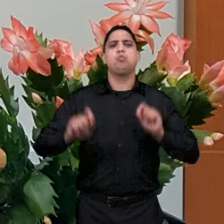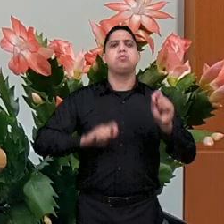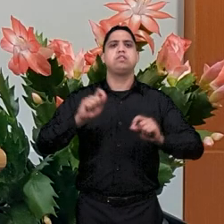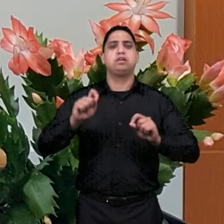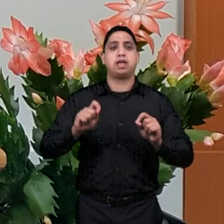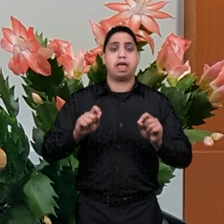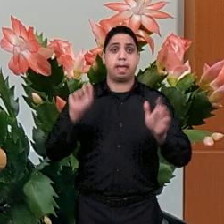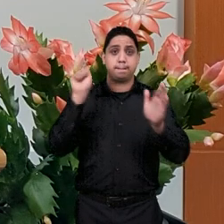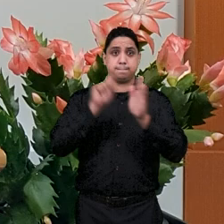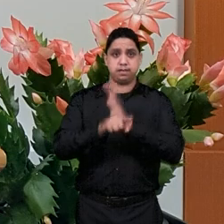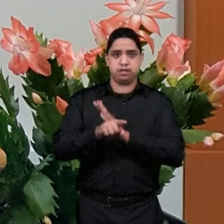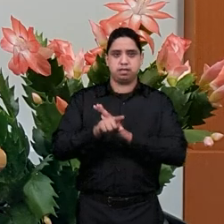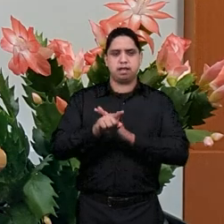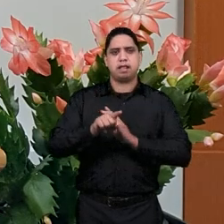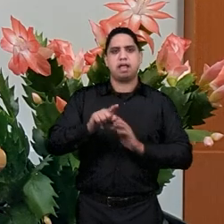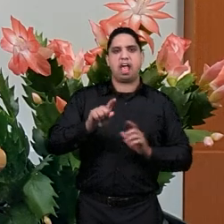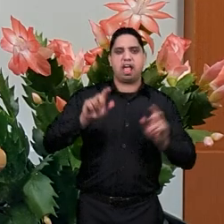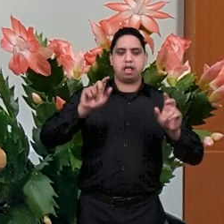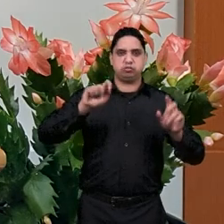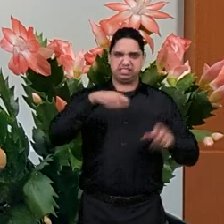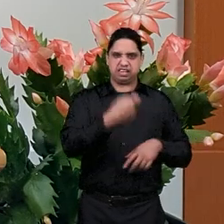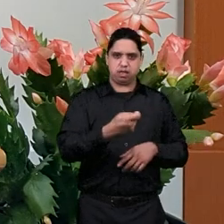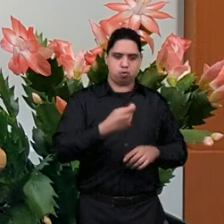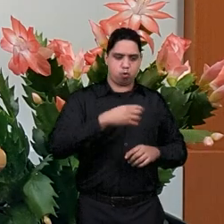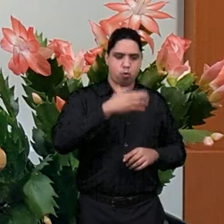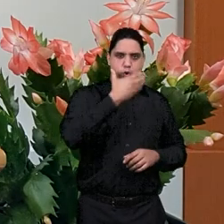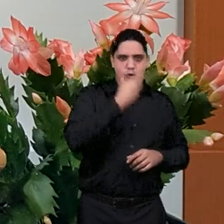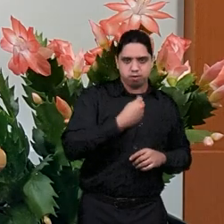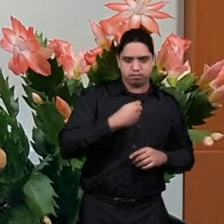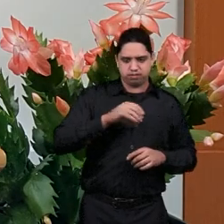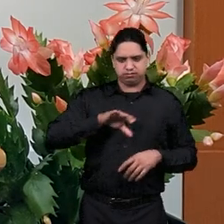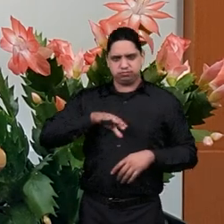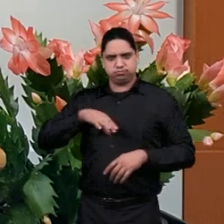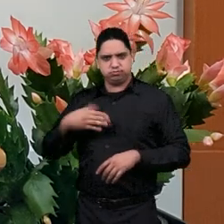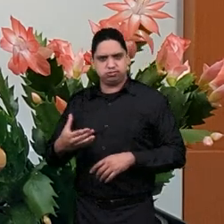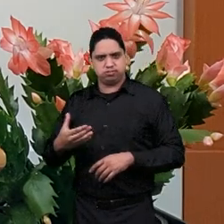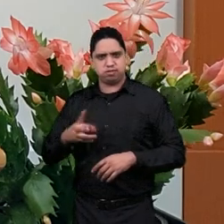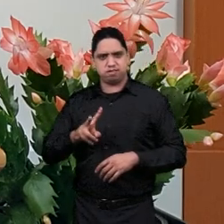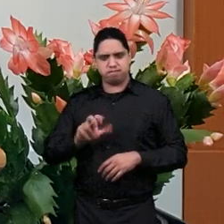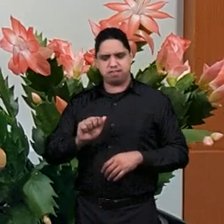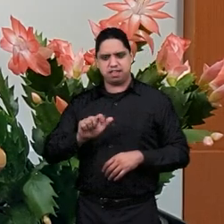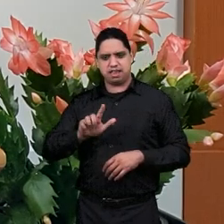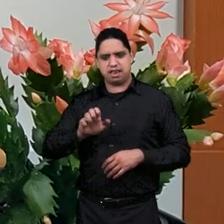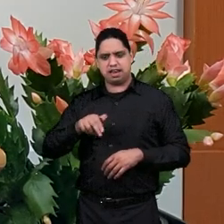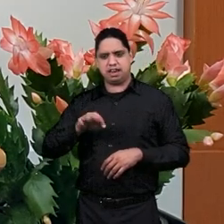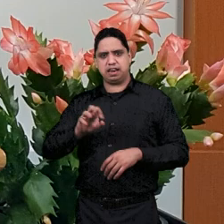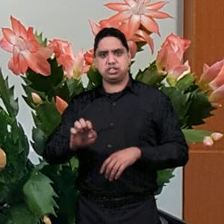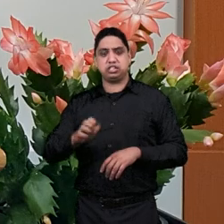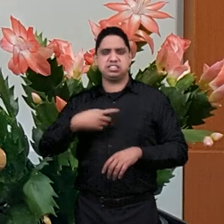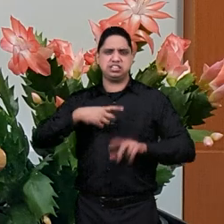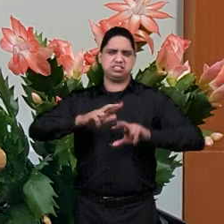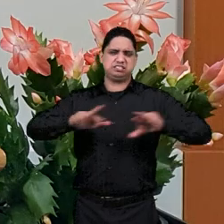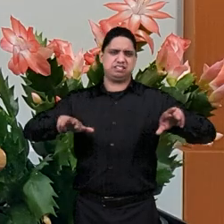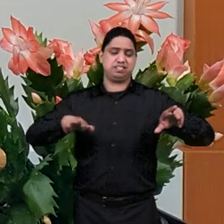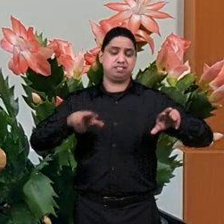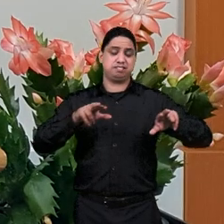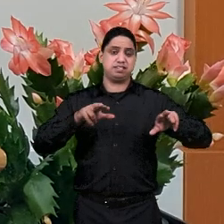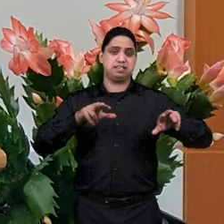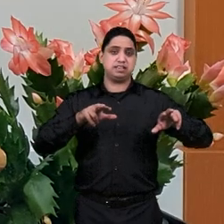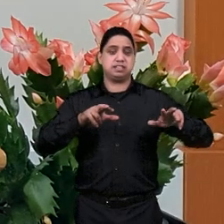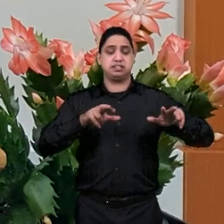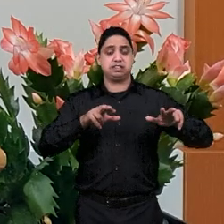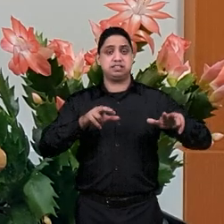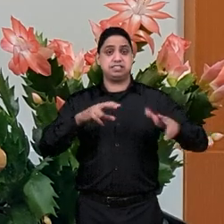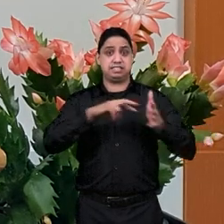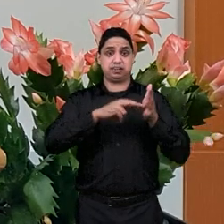vaillant, elle est entre réponses, donc elle ouvre pour